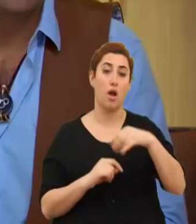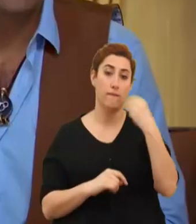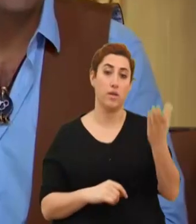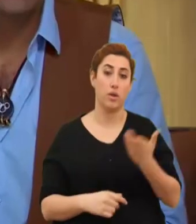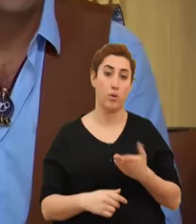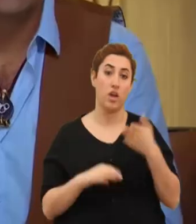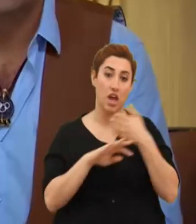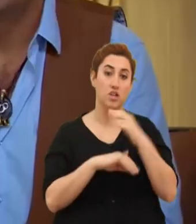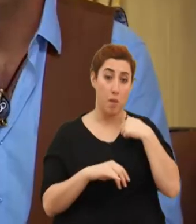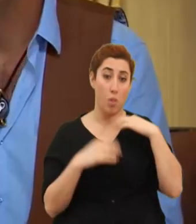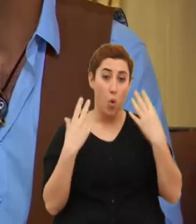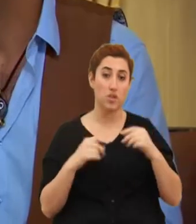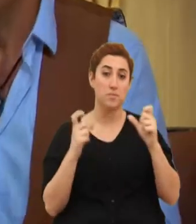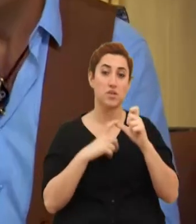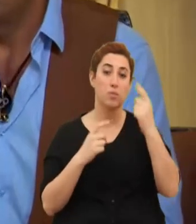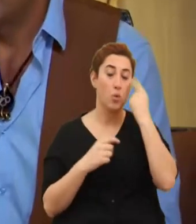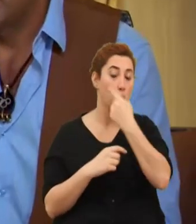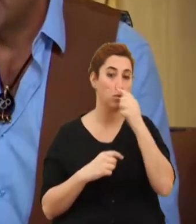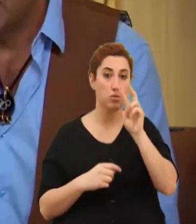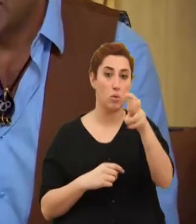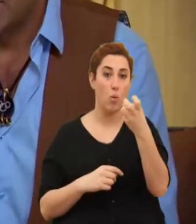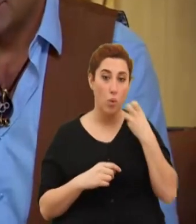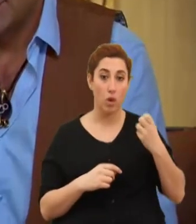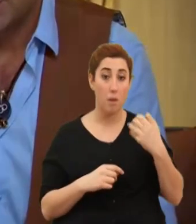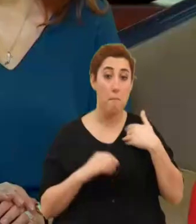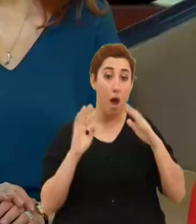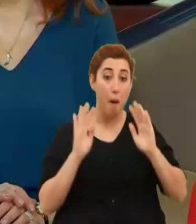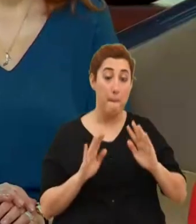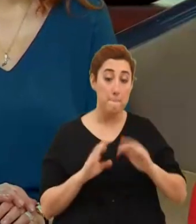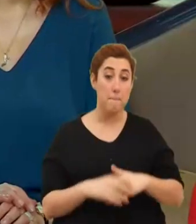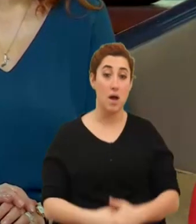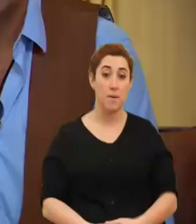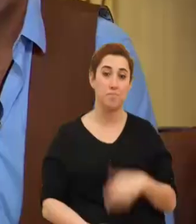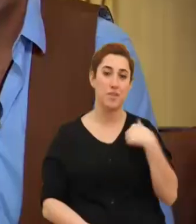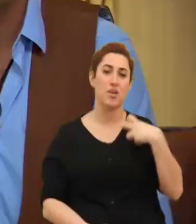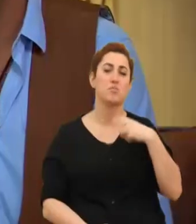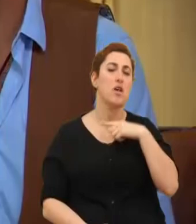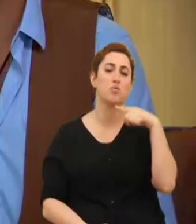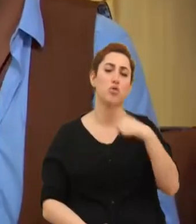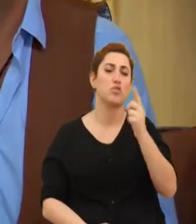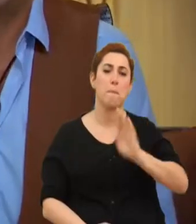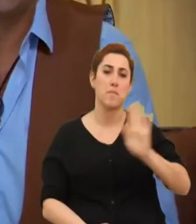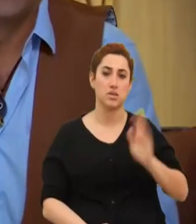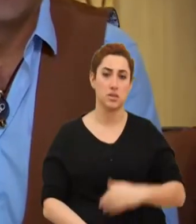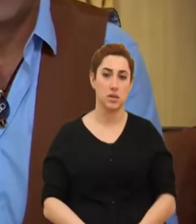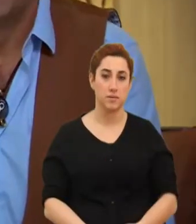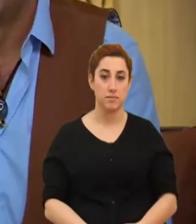veriyor. Gerçi ben olsam Sarpişkom'un gözlerine oyuverirdim ama... benim aşkım asla böyle bir şey